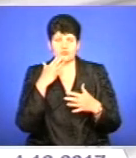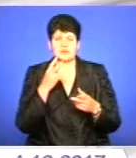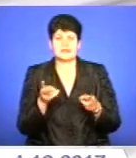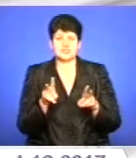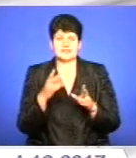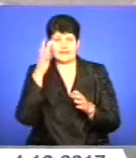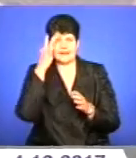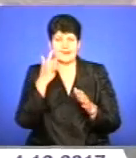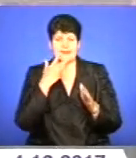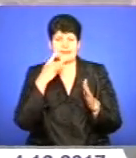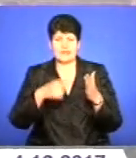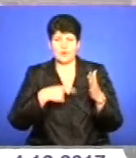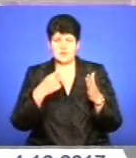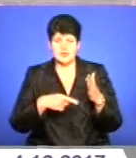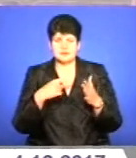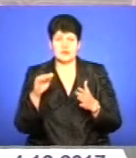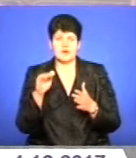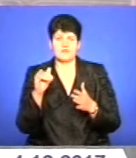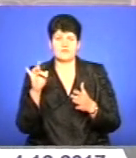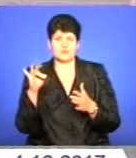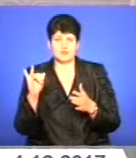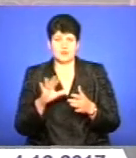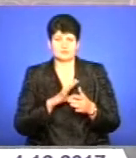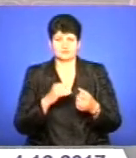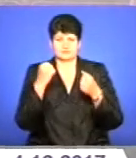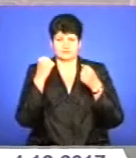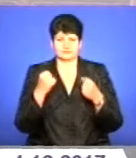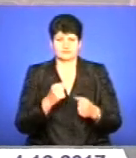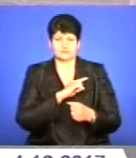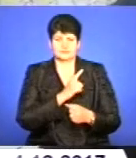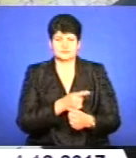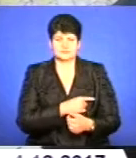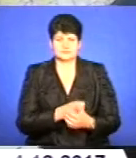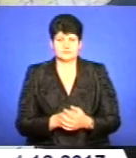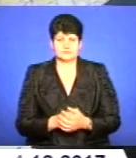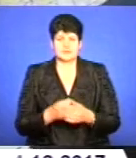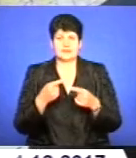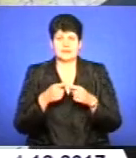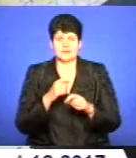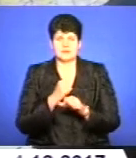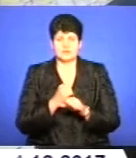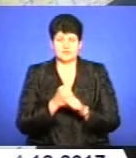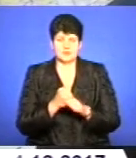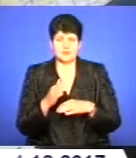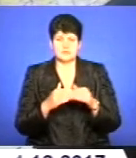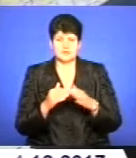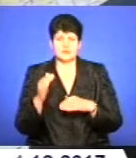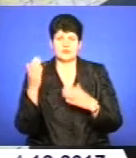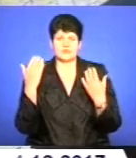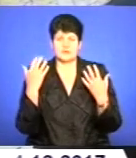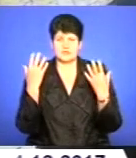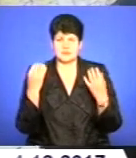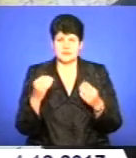шини, а фури, які опинилися у снігових пастках, були перевантажені. Техніка працювала практично на вихідні